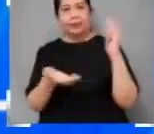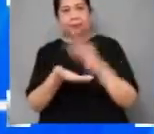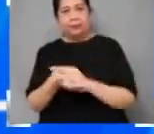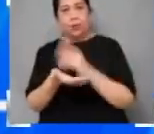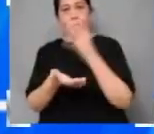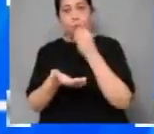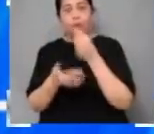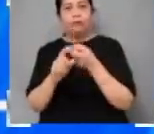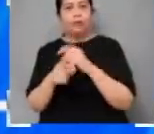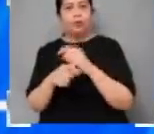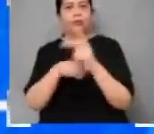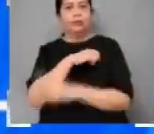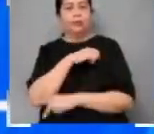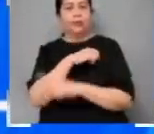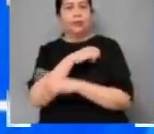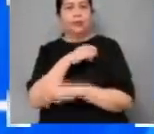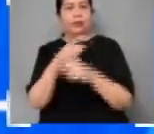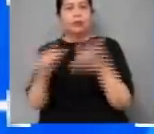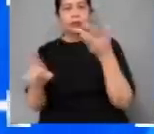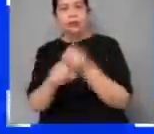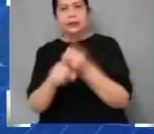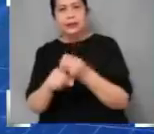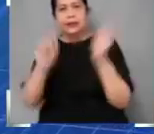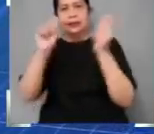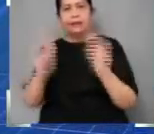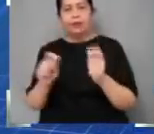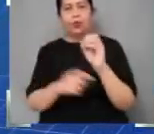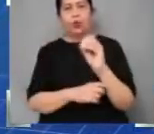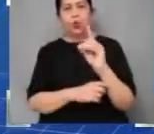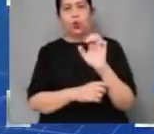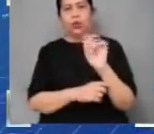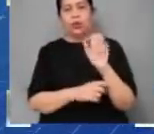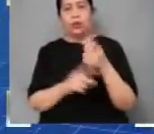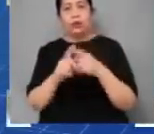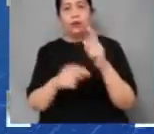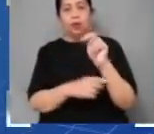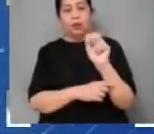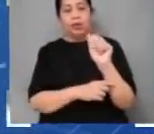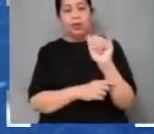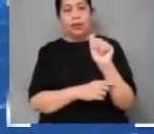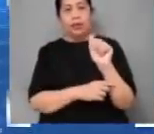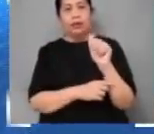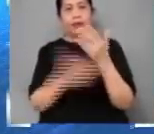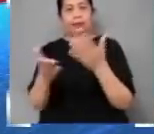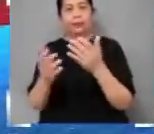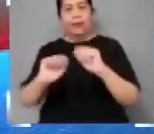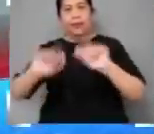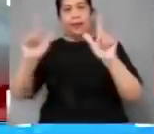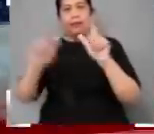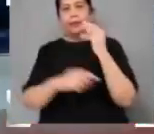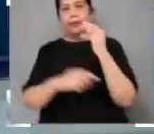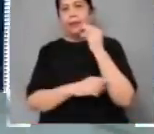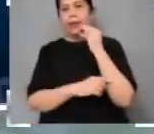probinsyang sinalanta ng bagyong Odette. Mula sa NAIA Terminal, Saksi Live si Mai Bermudez.